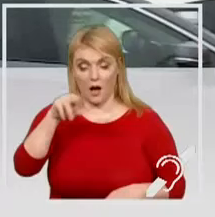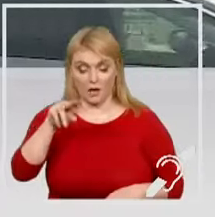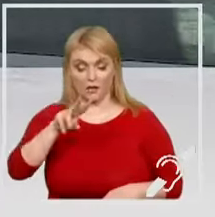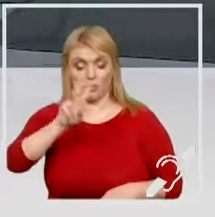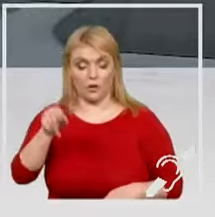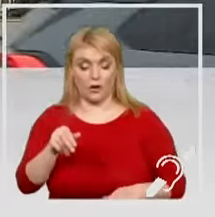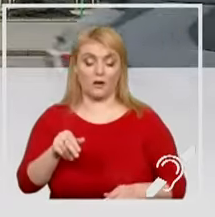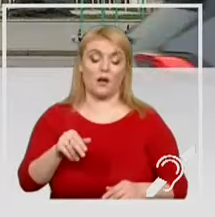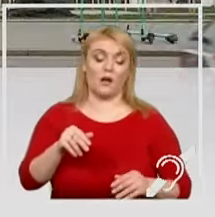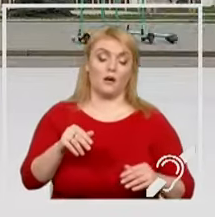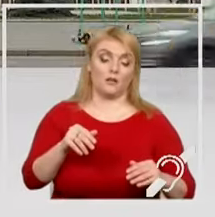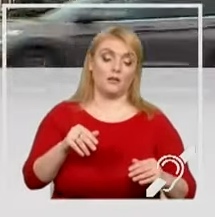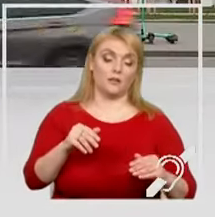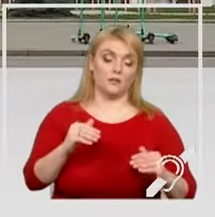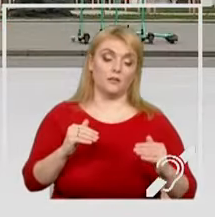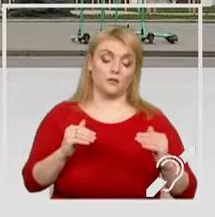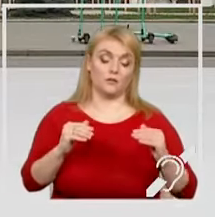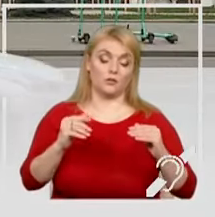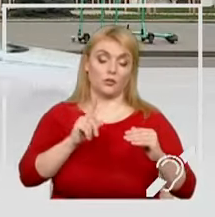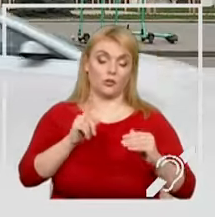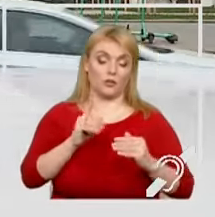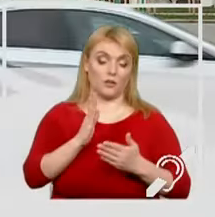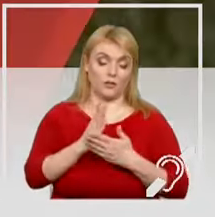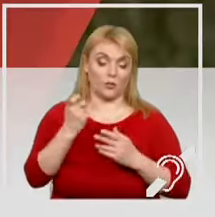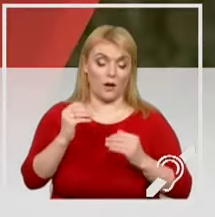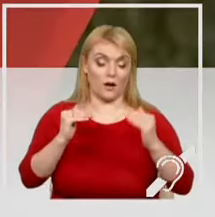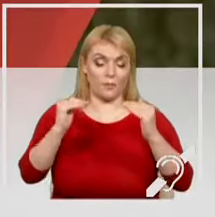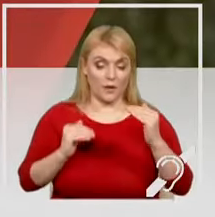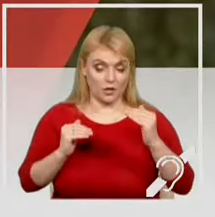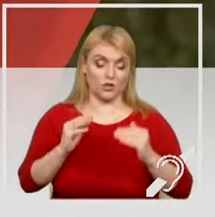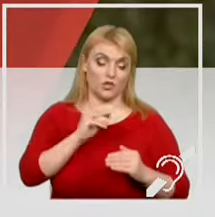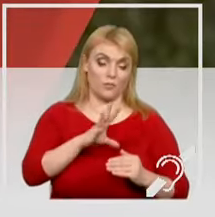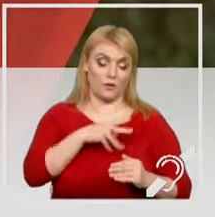miliarde de dolari, în scădere reală cu 5,9% față de anul 2021.